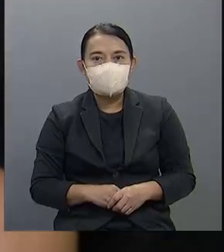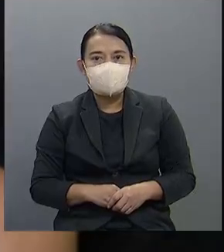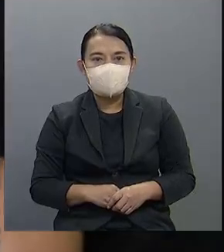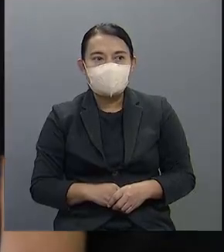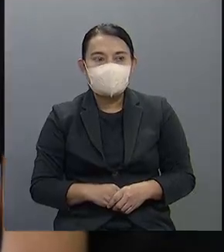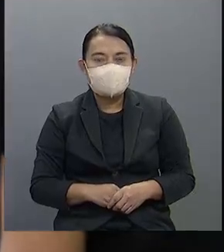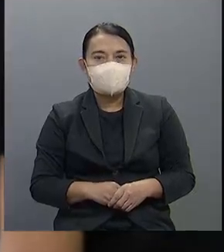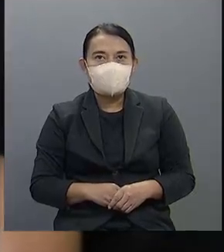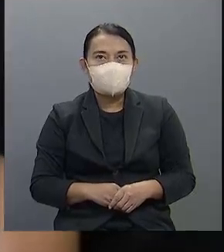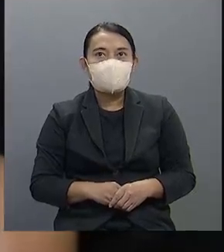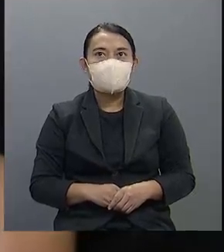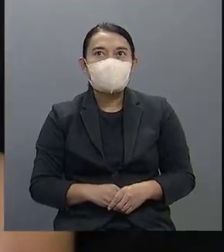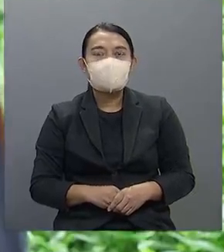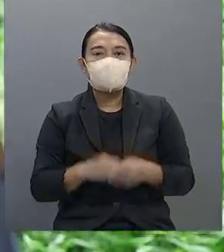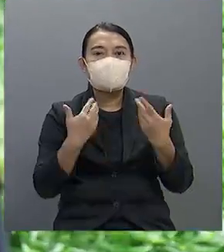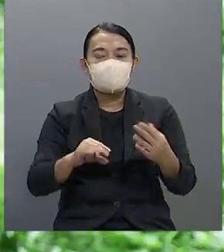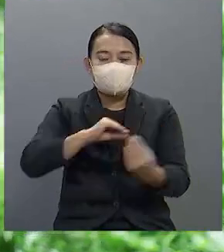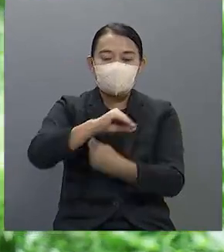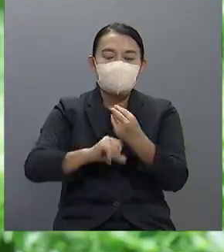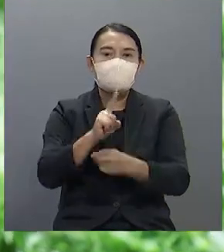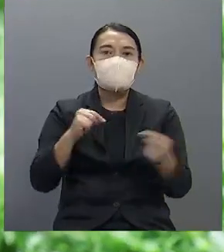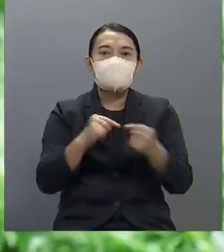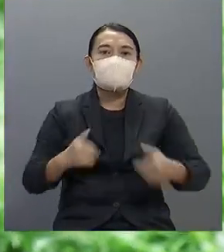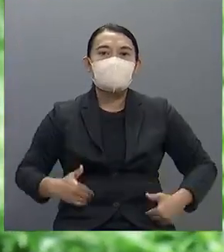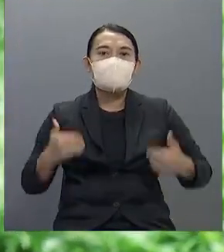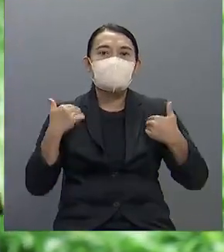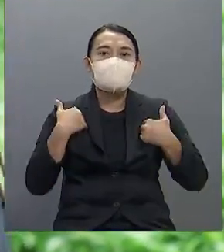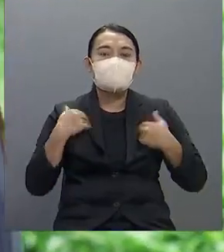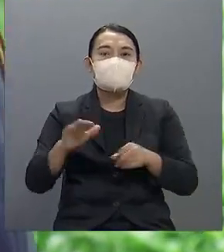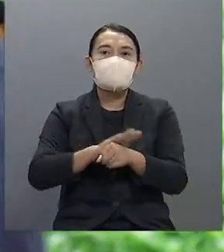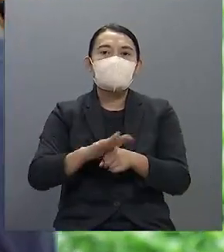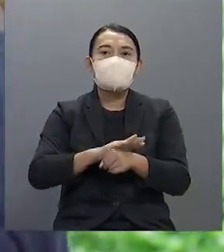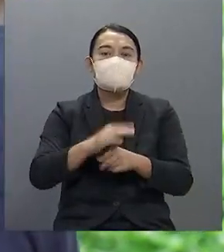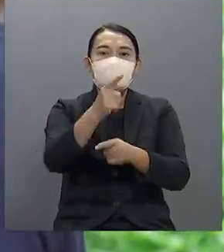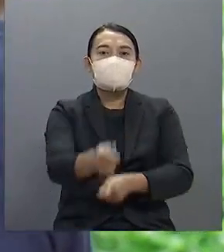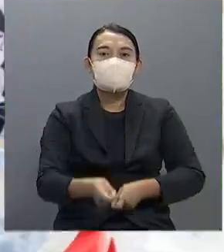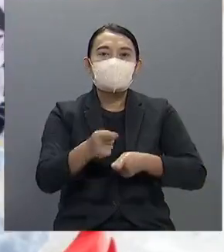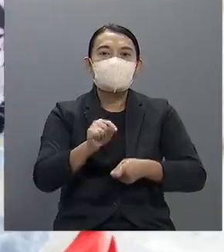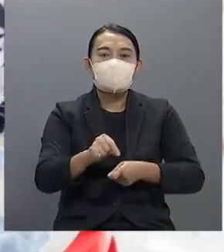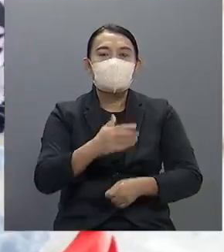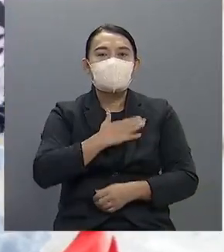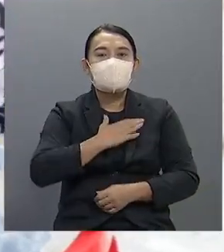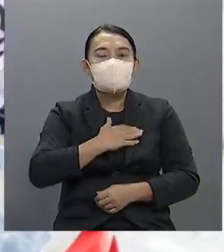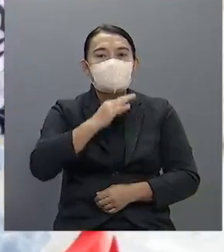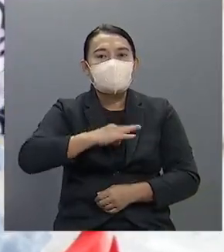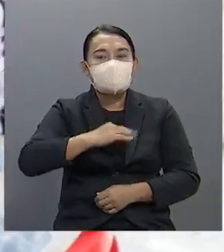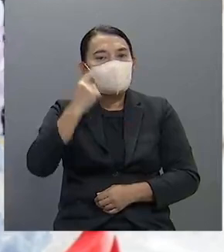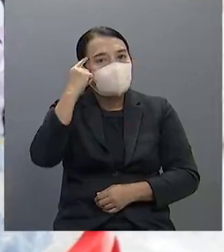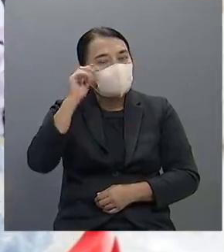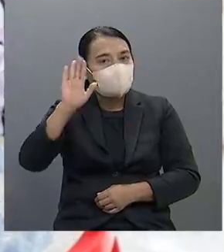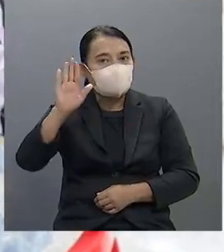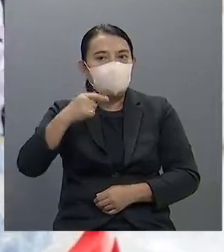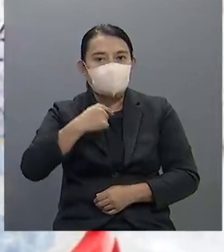สำหรับคำว่าเศรษฐกิจพอเพียงในภาคการเกษตรนะครับในมุมมองของพวกเราคนบ้านทุ่งกระโปรงที่นี่นะครับเราคิดถึงคำว่าพอ